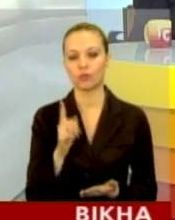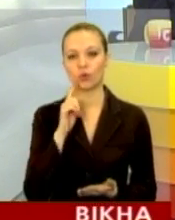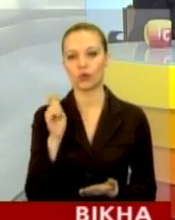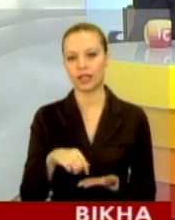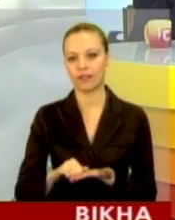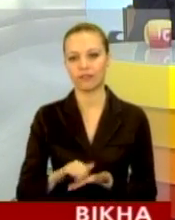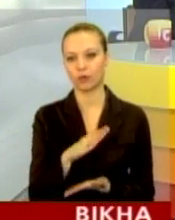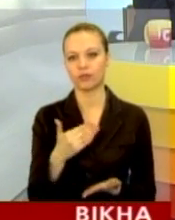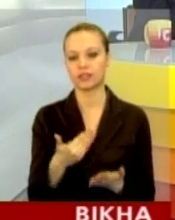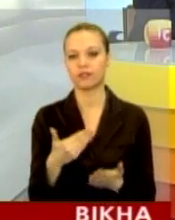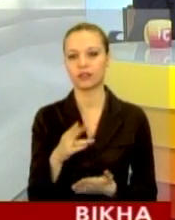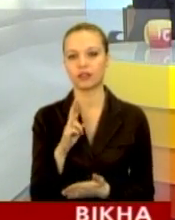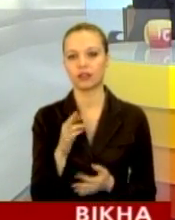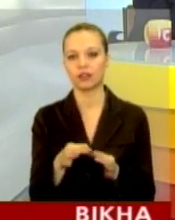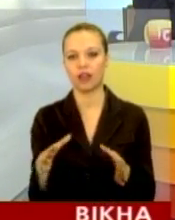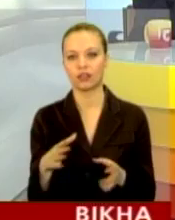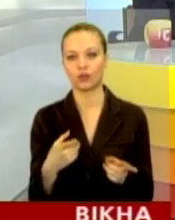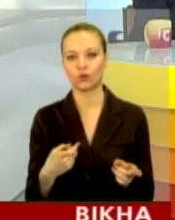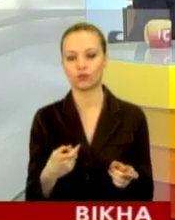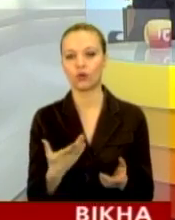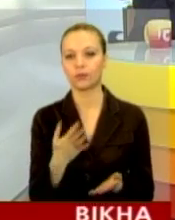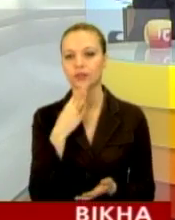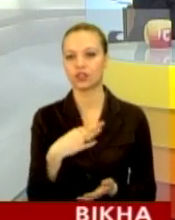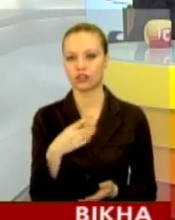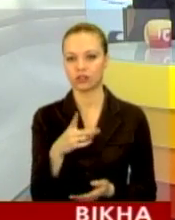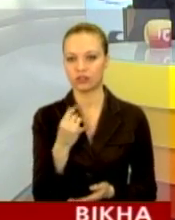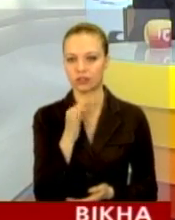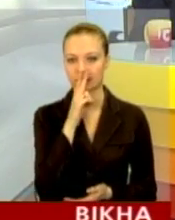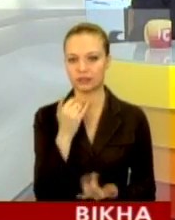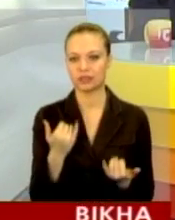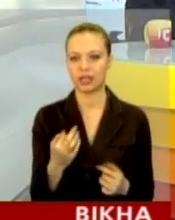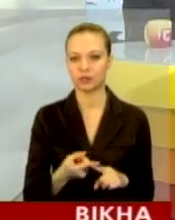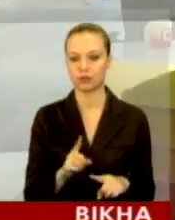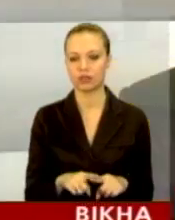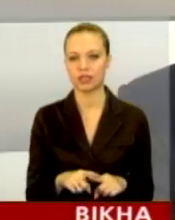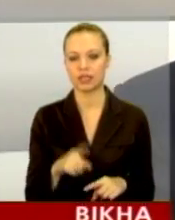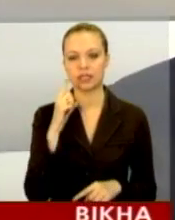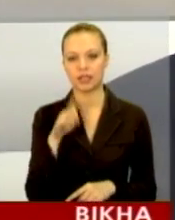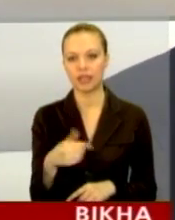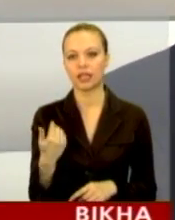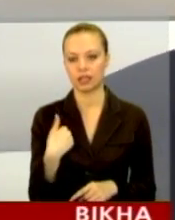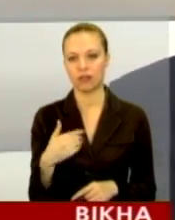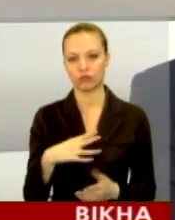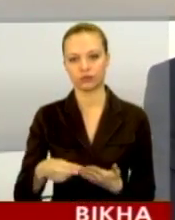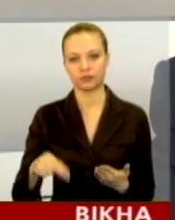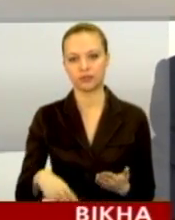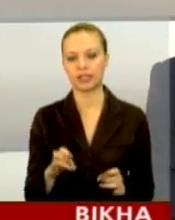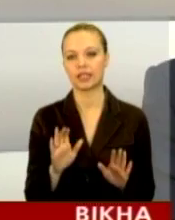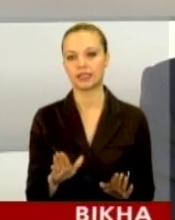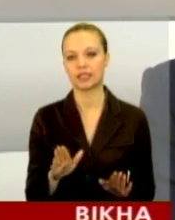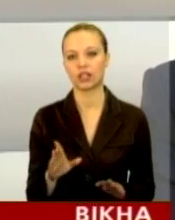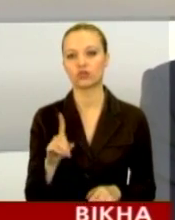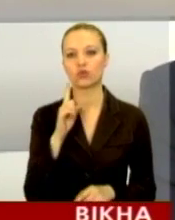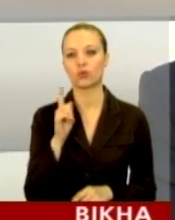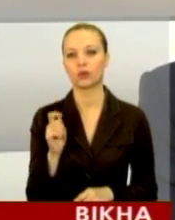Україна відмовилася від ядерної зброї. Скажіть, будь ласка, чи не жалкуєте ви про це? Знаєте, я поставив свій підпис не тільки,